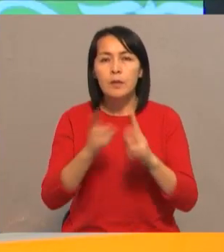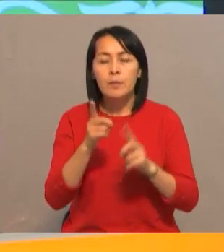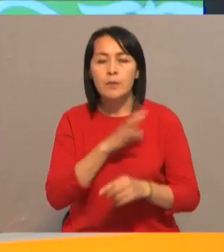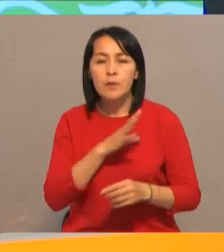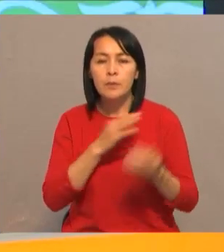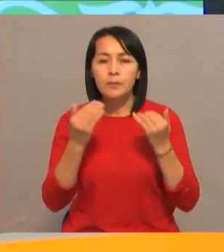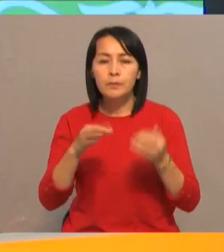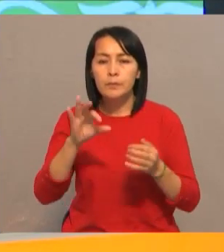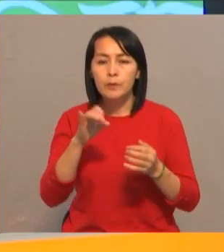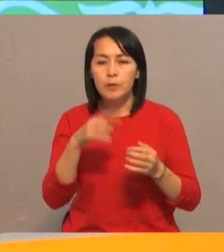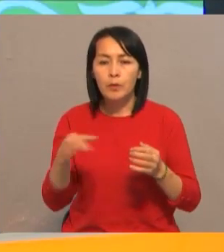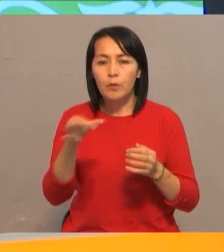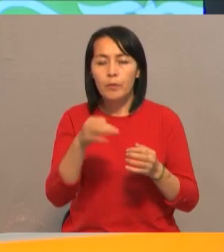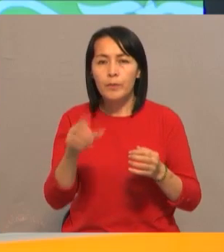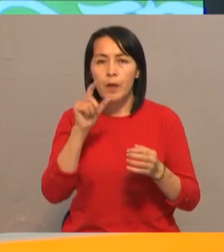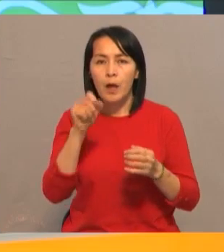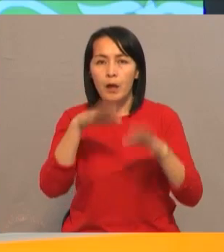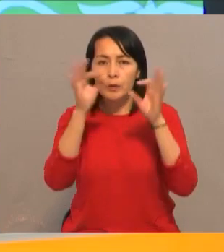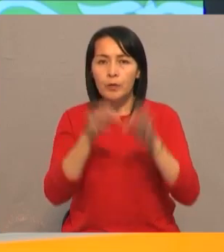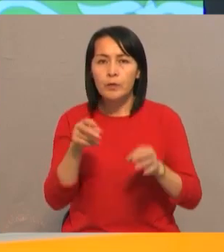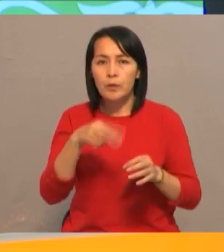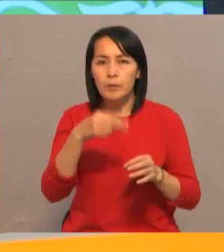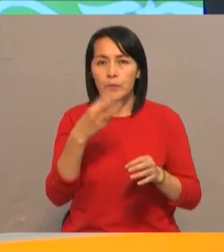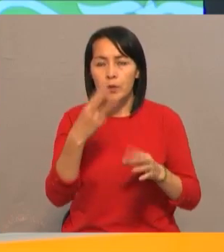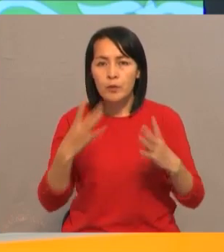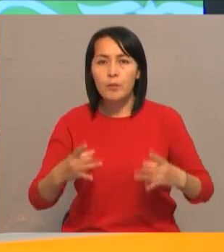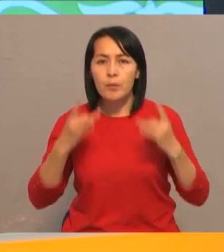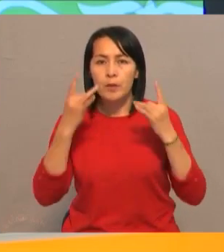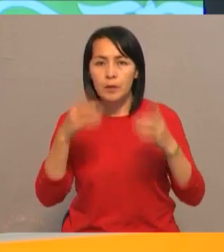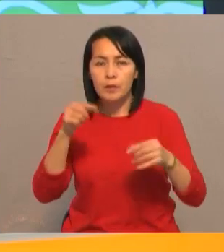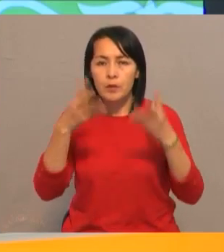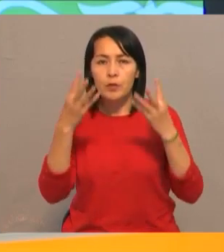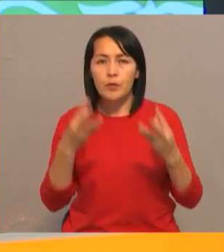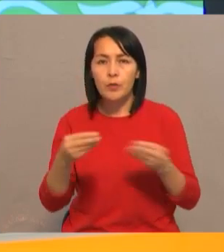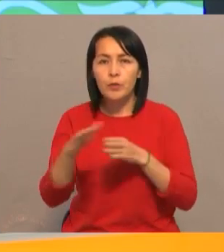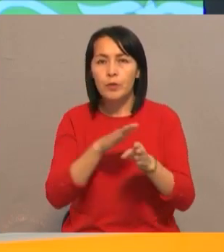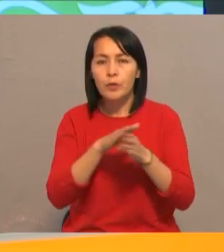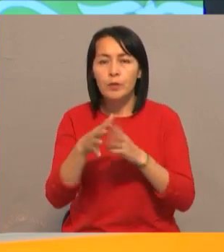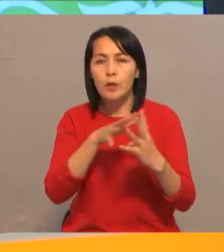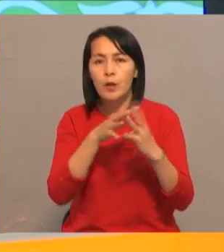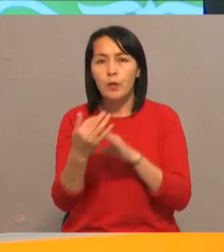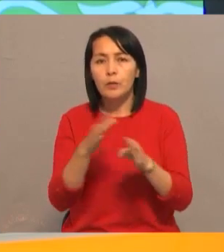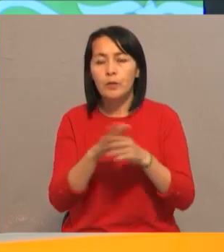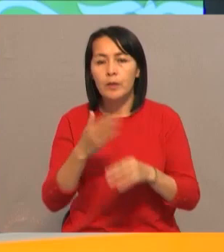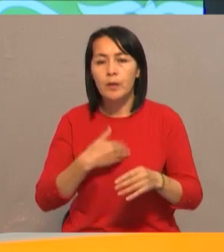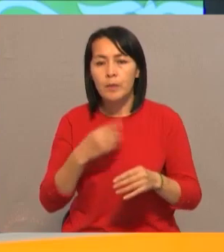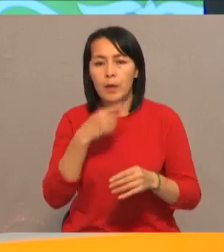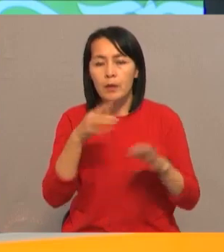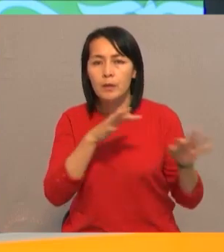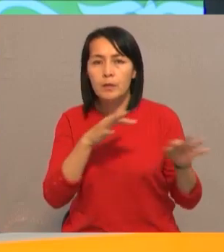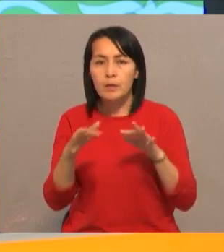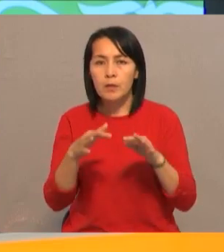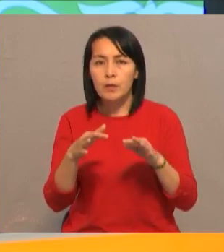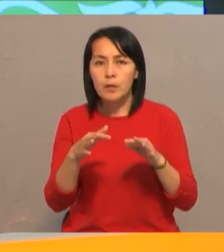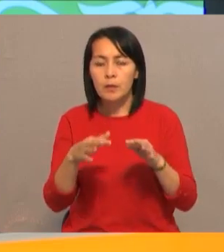өтті. Отырар өңірінің Алтын күз 2023 мерекесі де дәл осы ауылда тойланды. Менде айтулы шараның